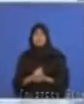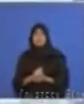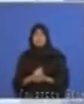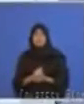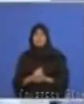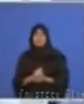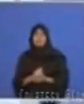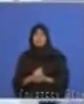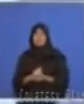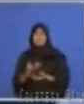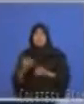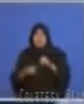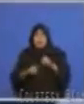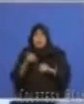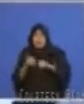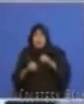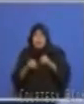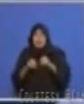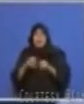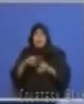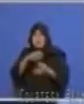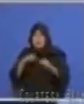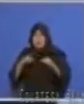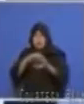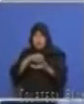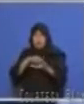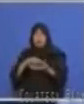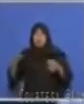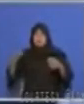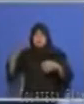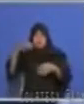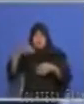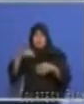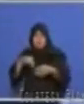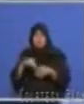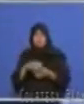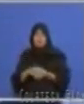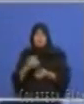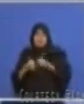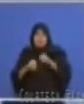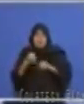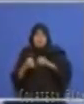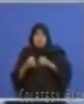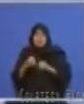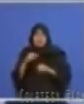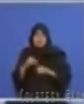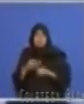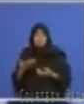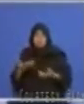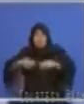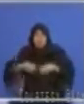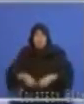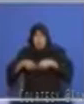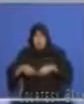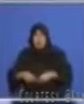Bagaimana mengupayakan supaya tada hujan ini bisa kita jamin akhirnya kita maksimalkan upaya-upaya yang harus dilakukan apakah dipompa